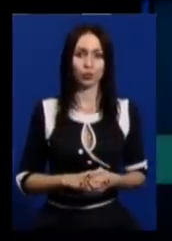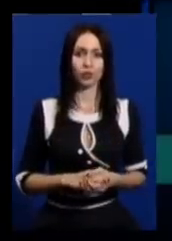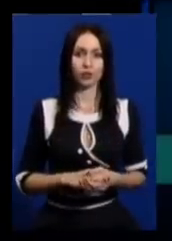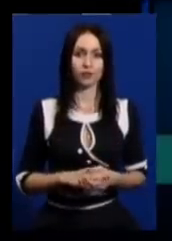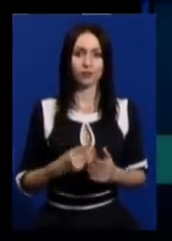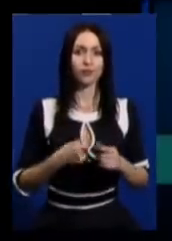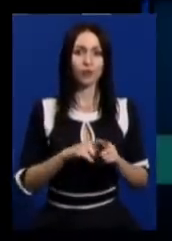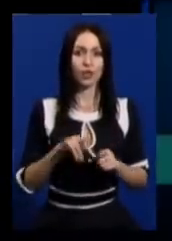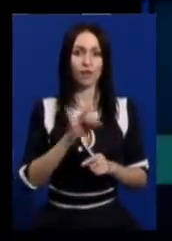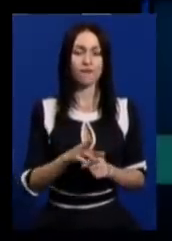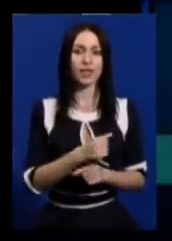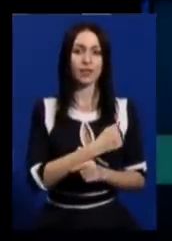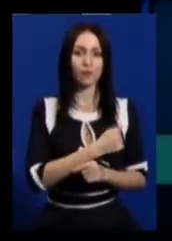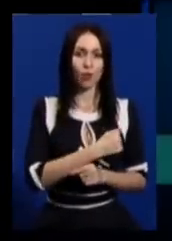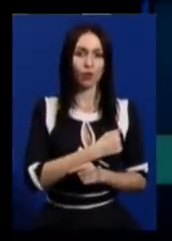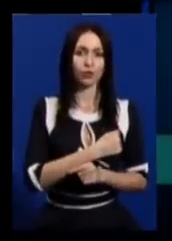данный вид войск